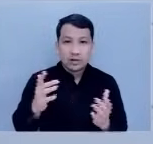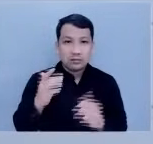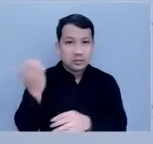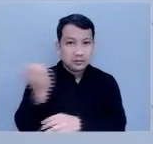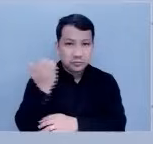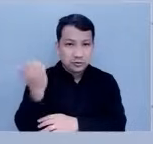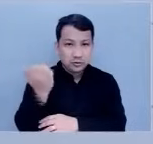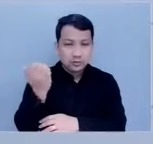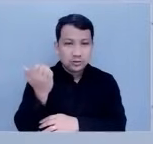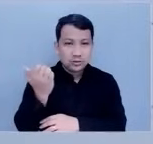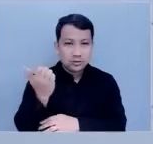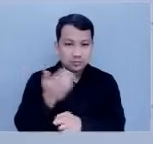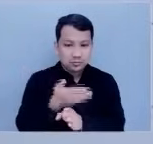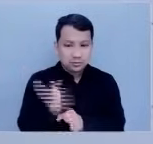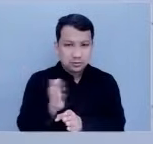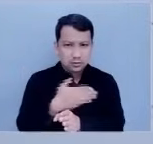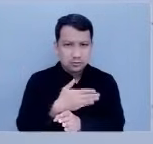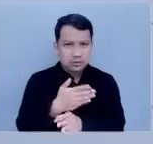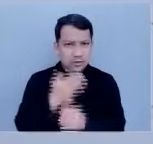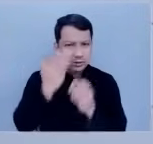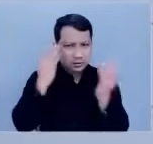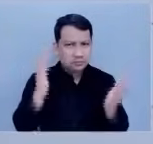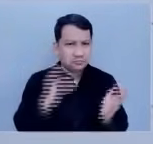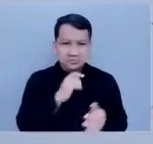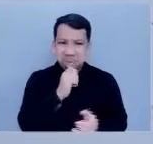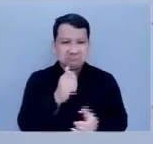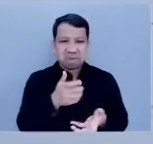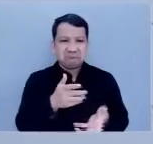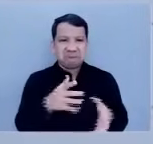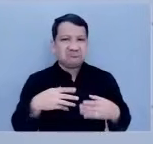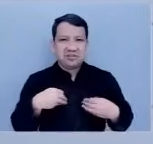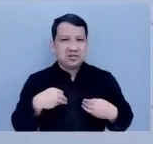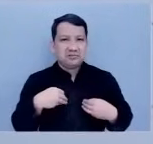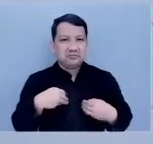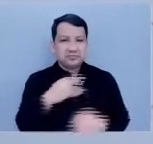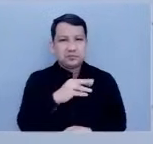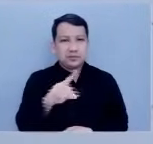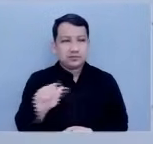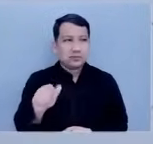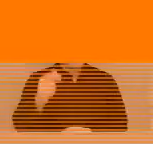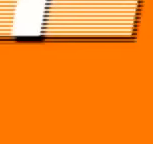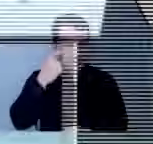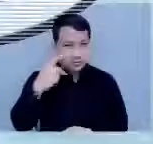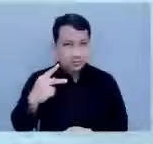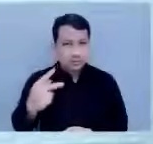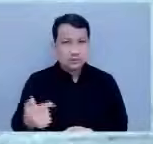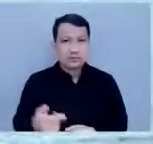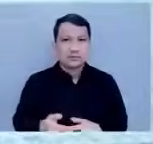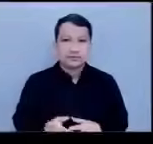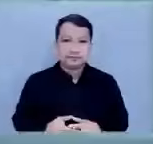mga palusot nila, hindi bumenta. Nasa frontline ng balitang yan, si Gerard de la Peña.